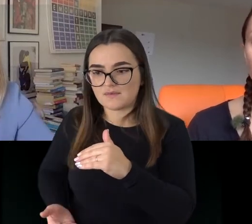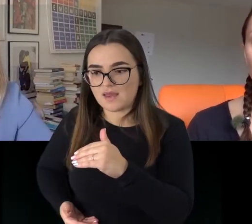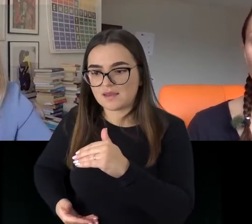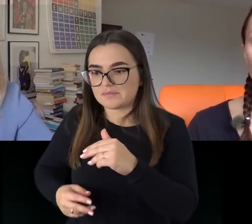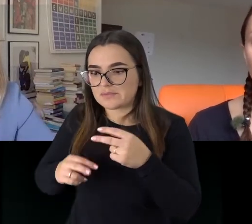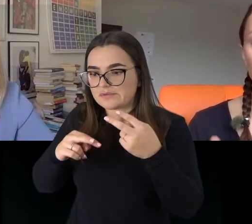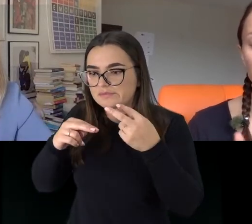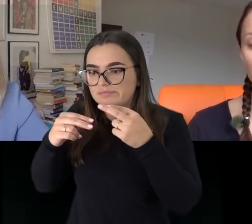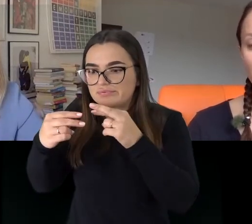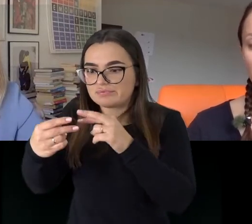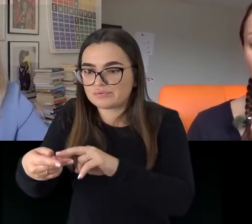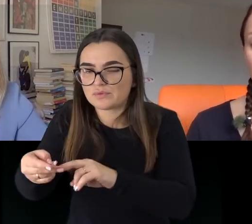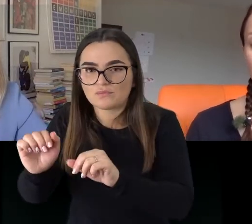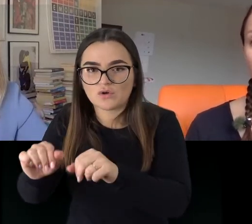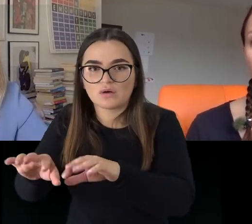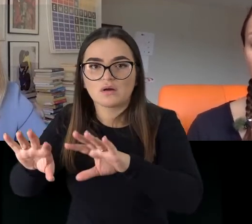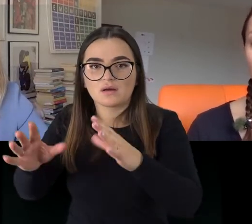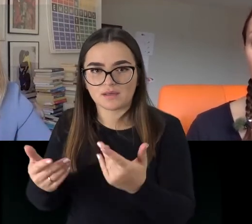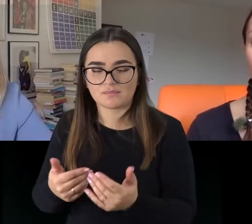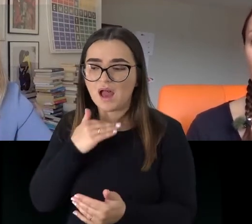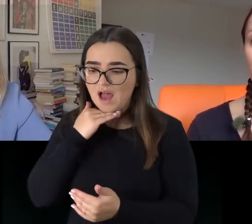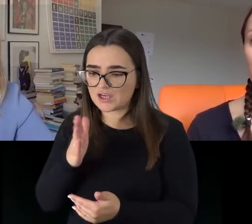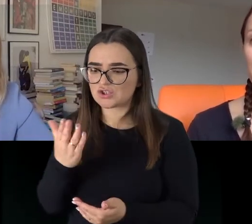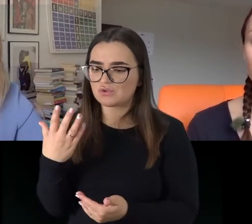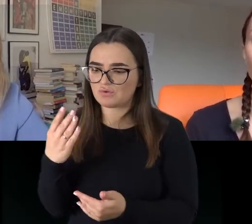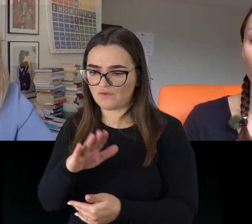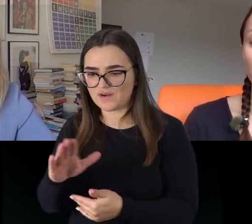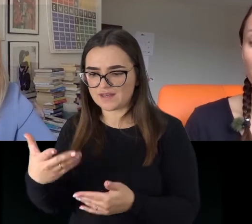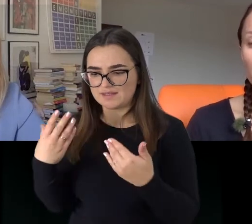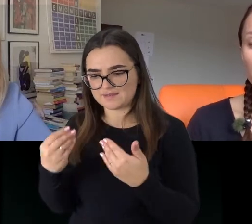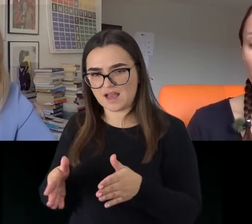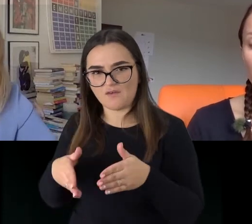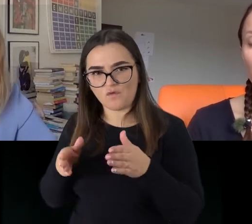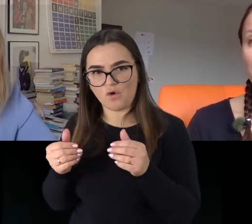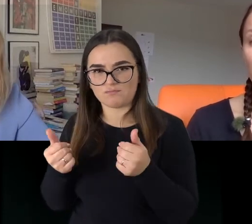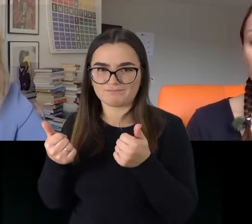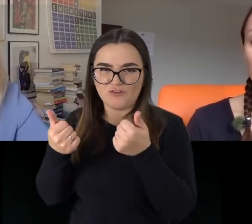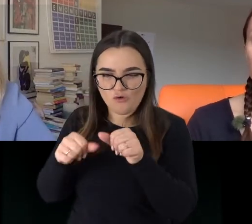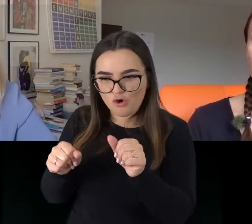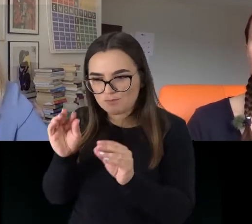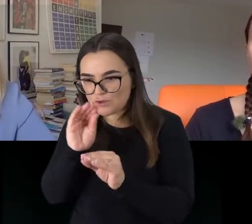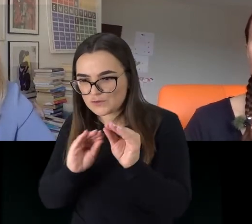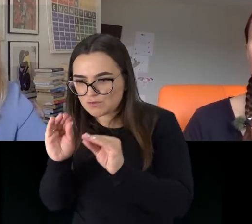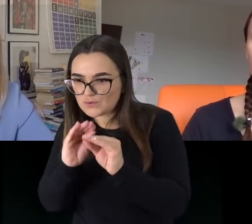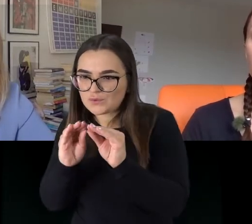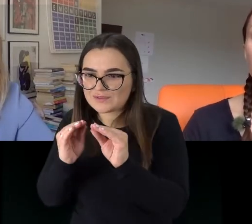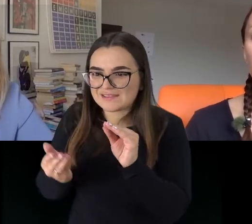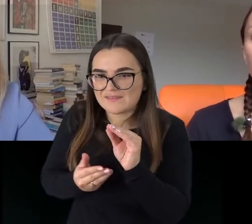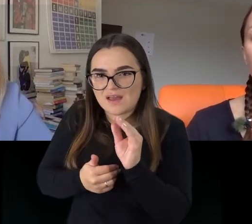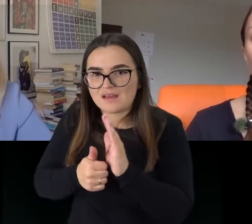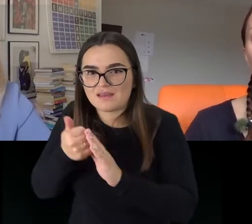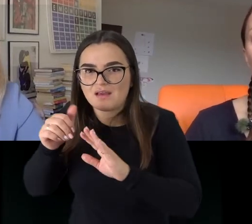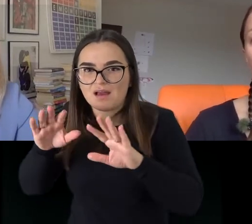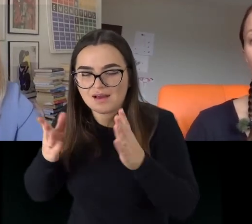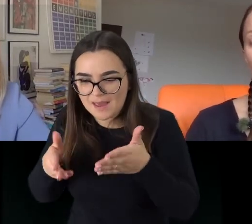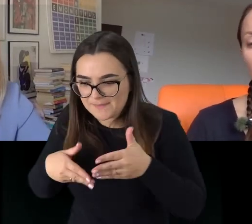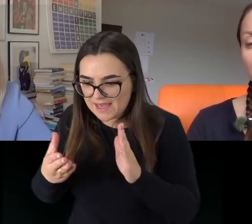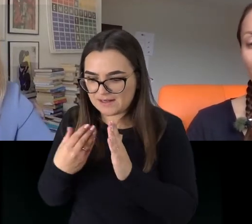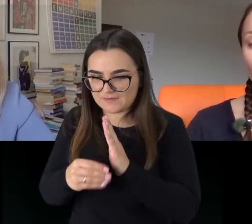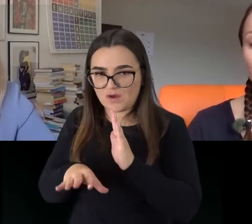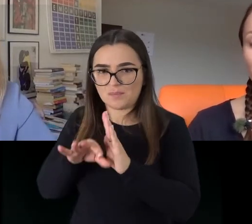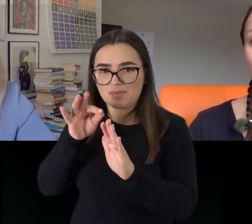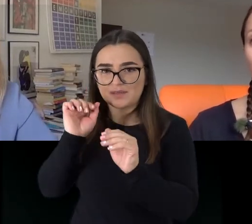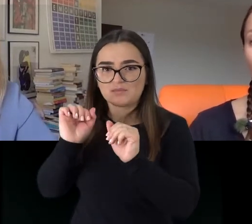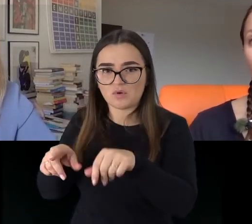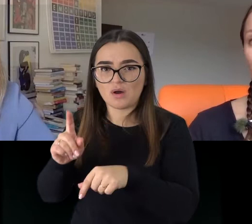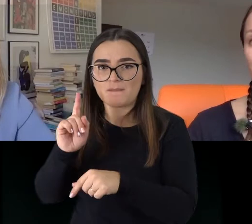tikriausiai kiekvienas vaikas pasirinks savo kelią ir kažkokį savo modelį susikurs, kuris jam padės išgyventi. Kokie